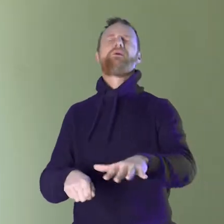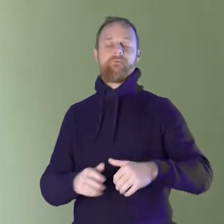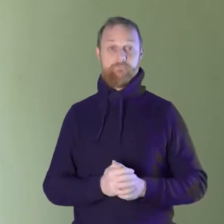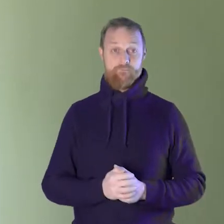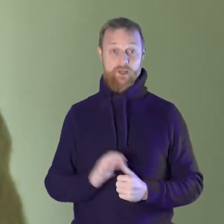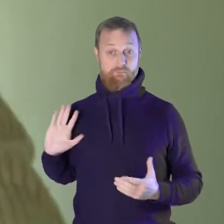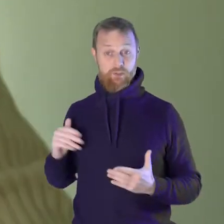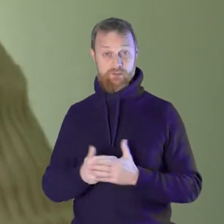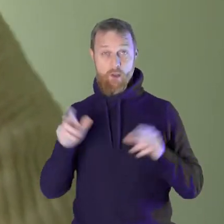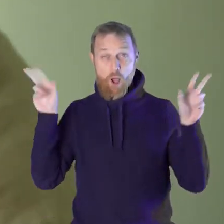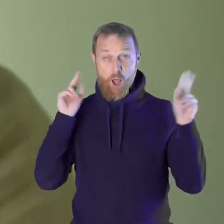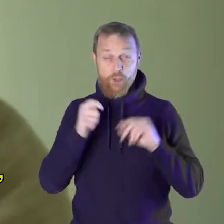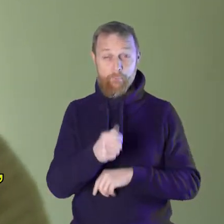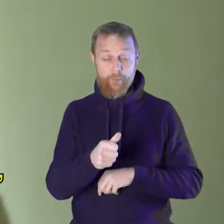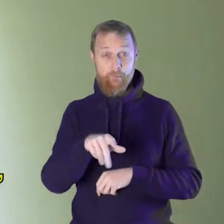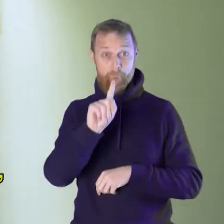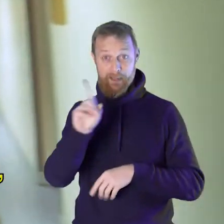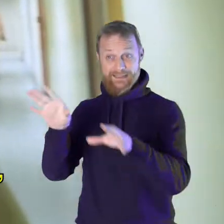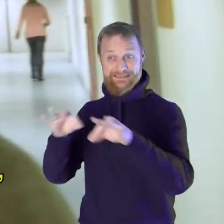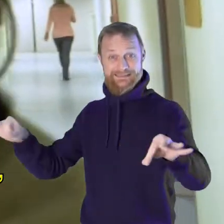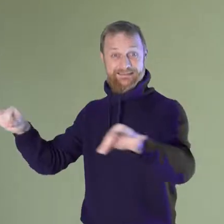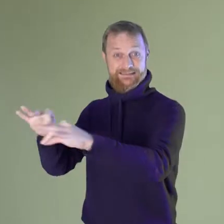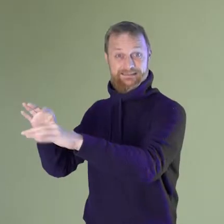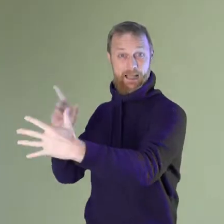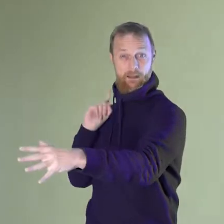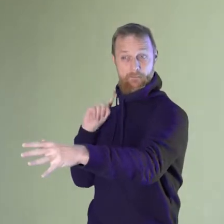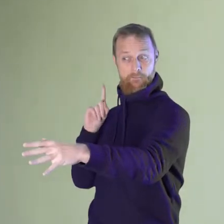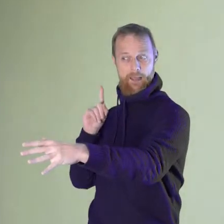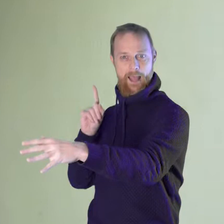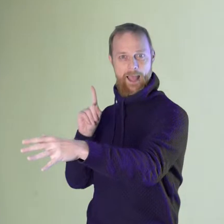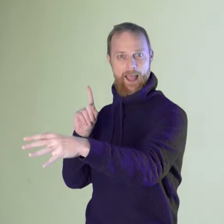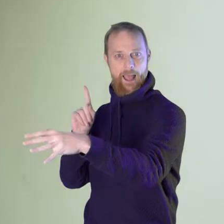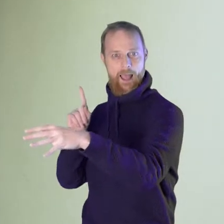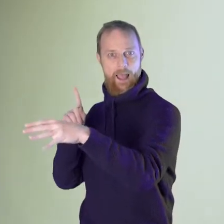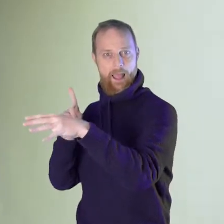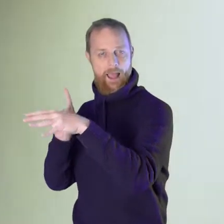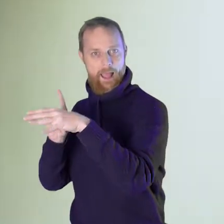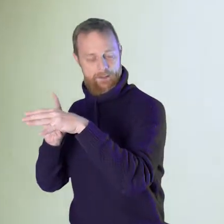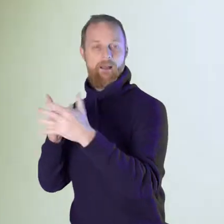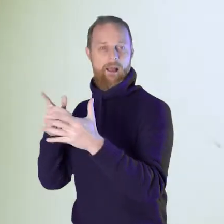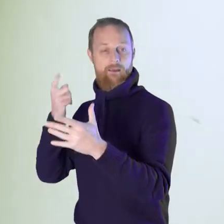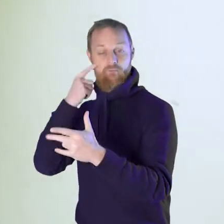Mais plus vous allez vous en rapprocher, faites confiance à vos oreilles. Pensez à écouter de temps en temps.